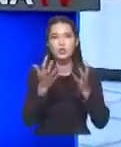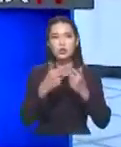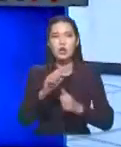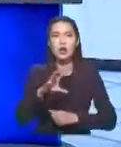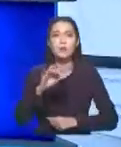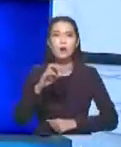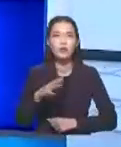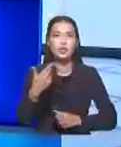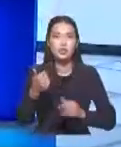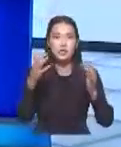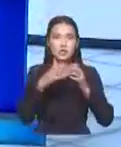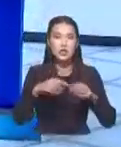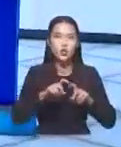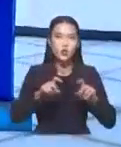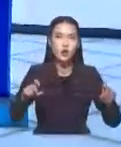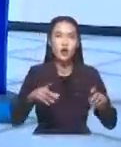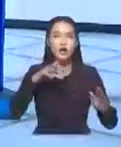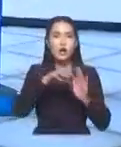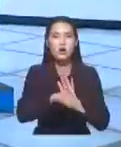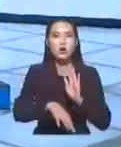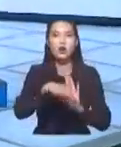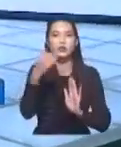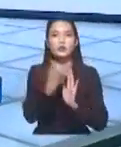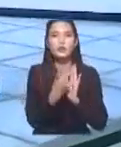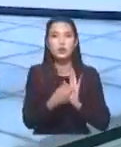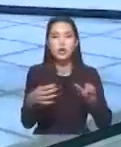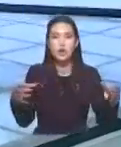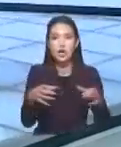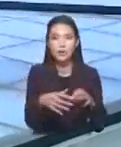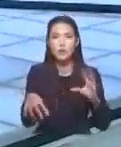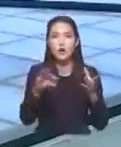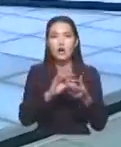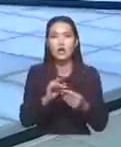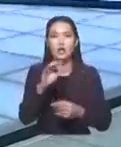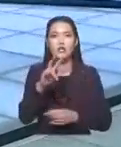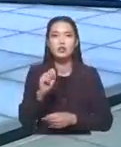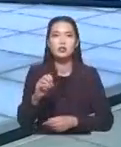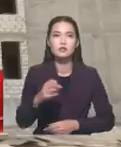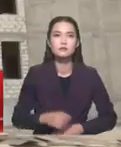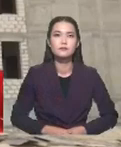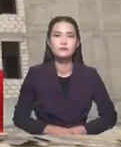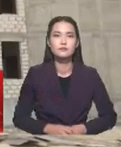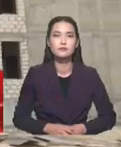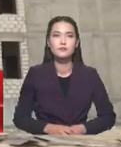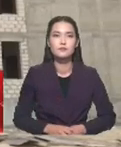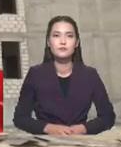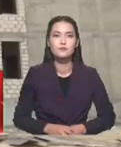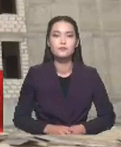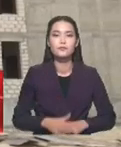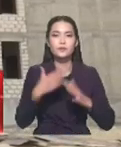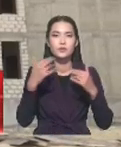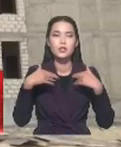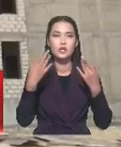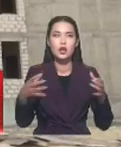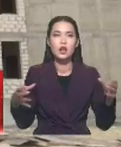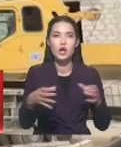Они проинспектировали школы, которые вошли в предвыборную программу партии. Об итогах проверки Дана Ермак. Регион с самой высокой